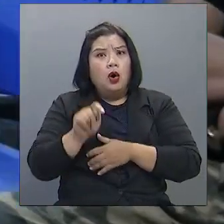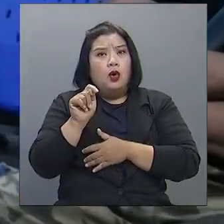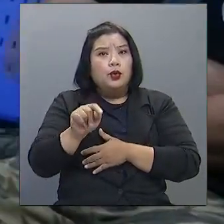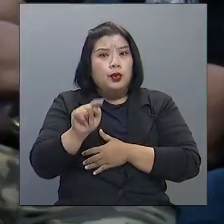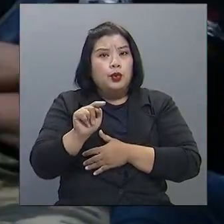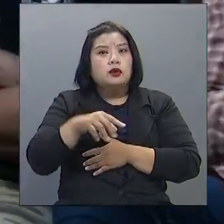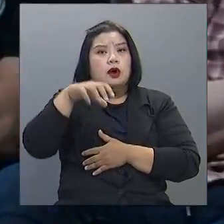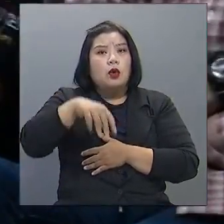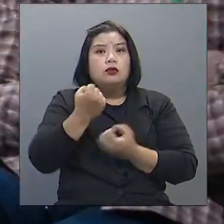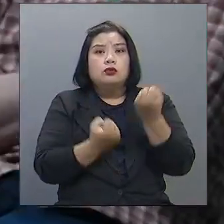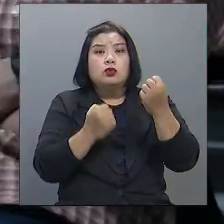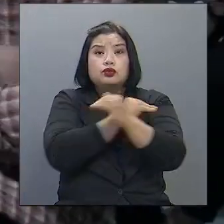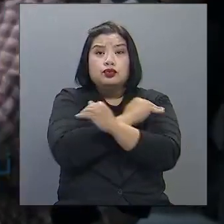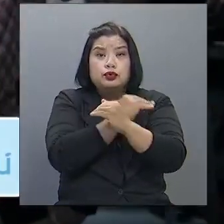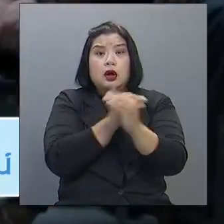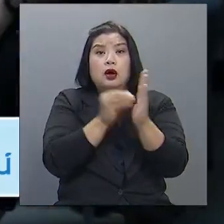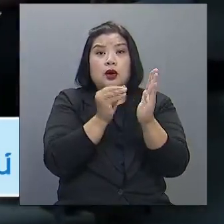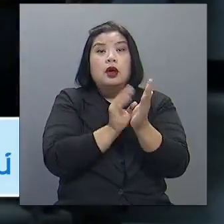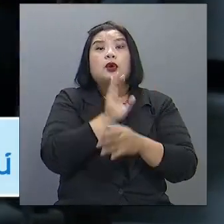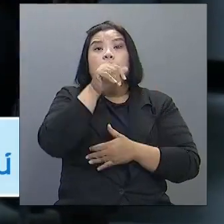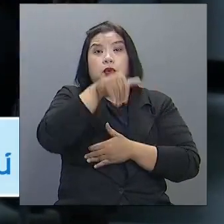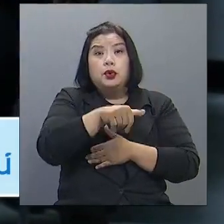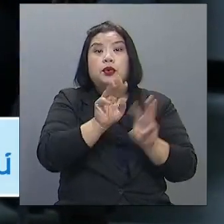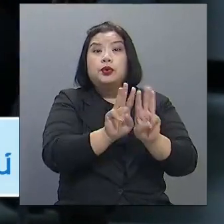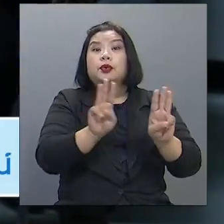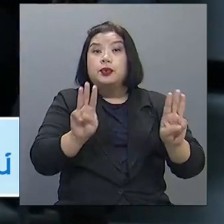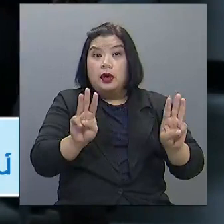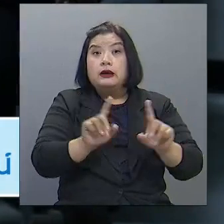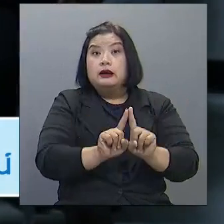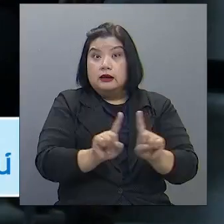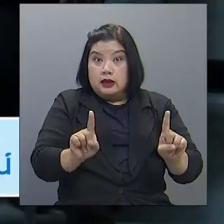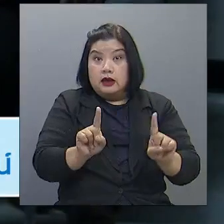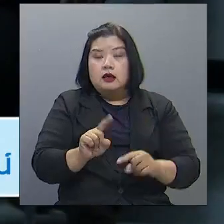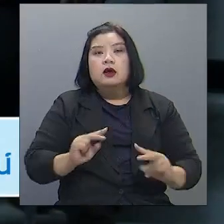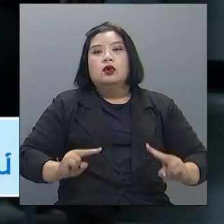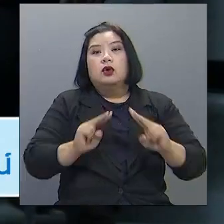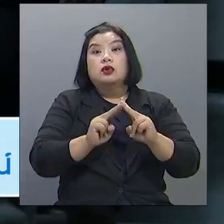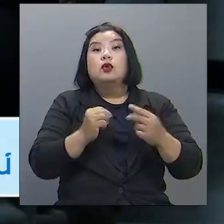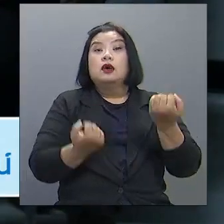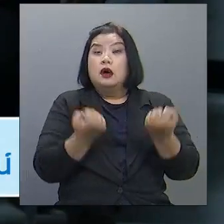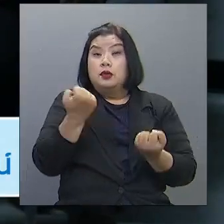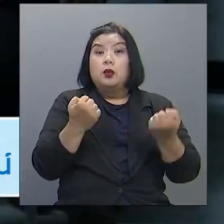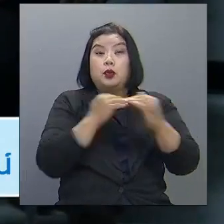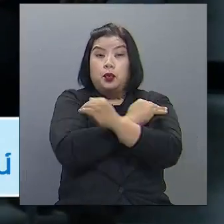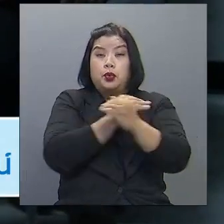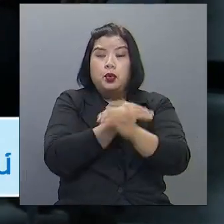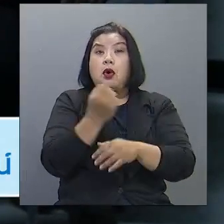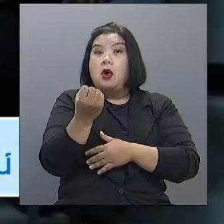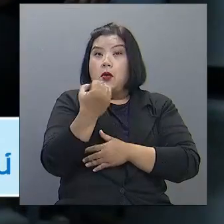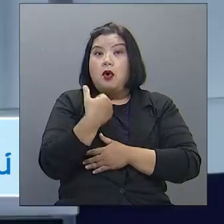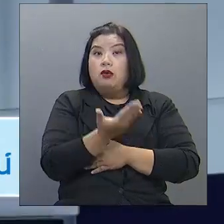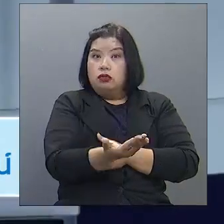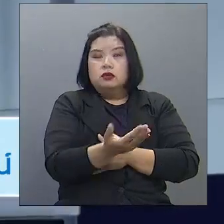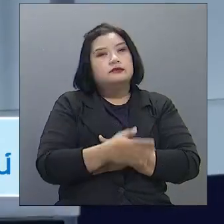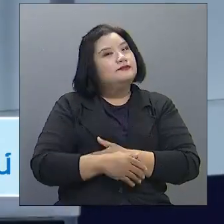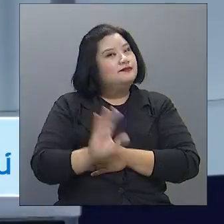กรุงเทพผ่านทางช่ทางออนไน์ซึ่กรมการขนส่งทางบค์กระส่วงข้ามณาคมค่ะชี้แงว่าประเด็ดดังกลาวนี้